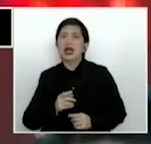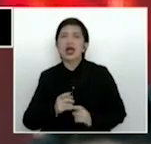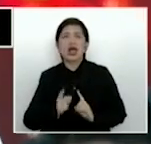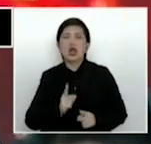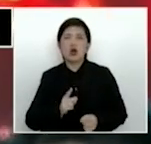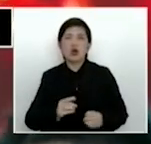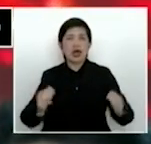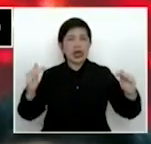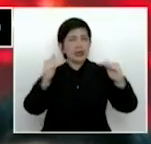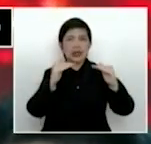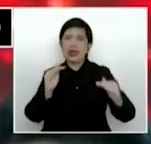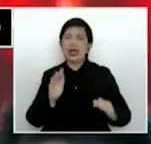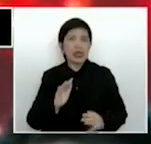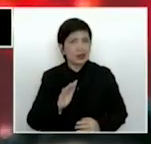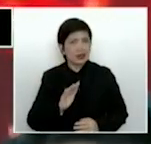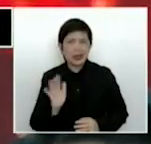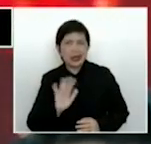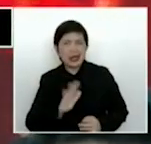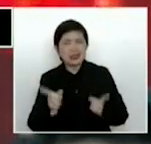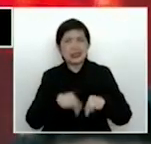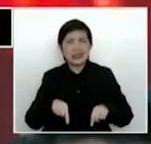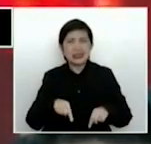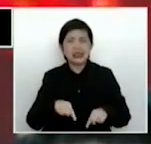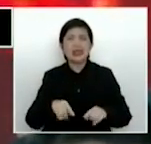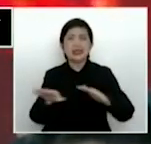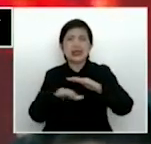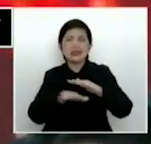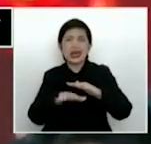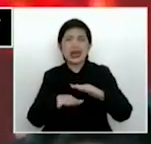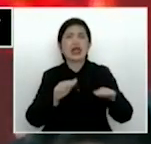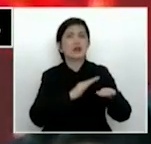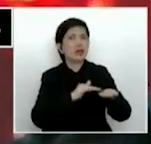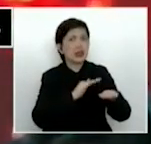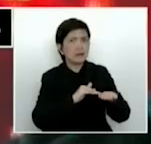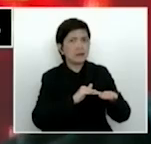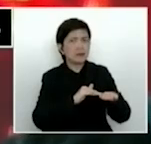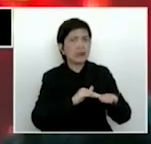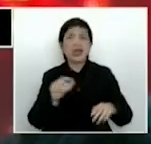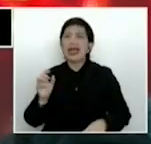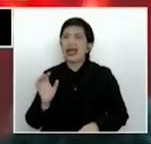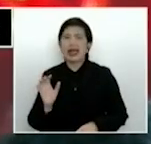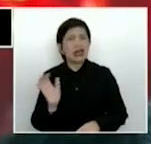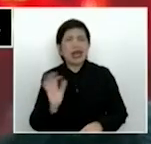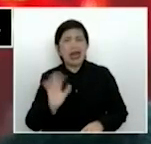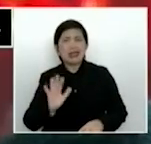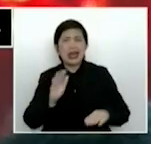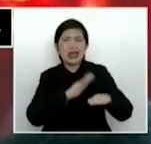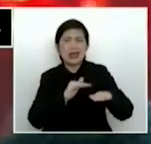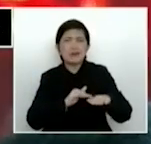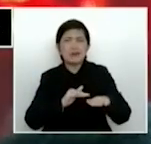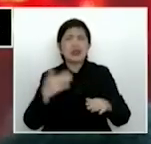adil dan fondasi untuk keseteraan itu adalah adab tanpa adab maka